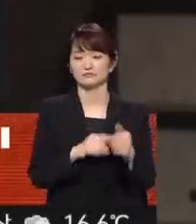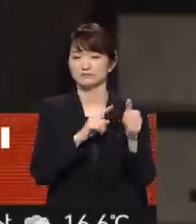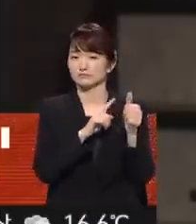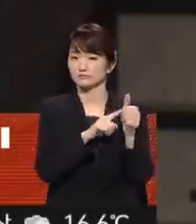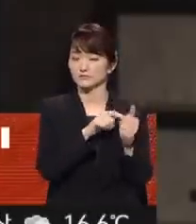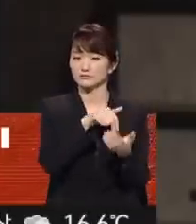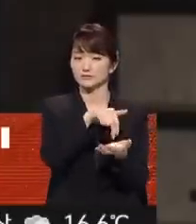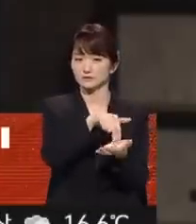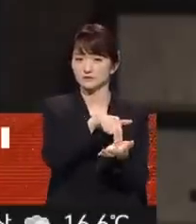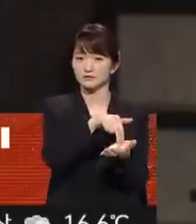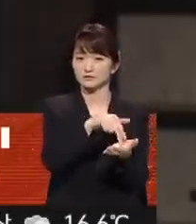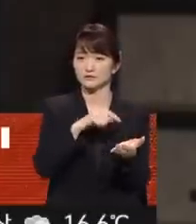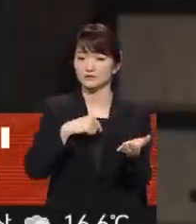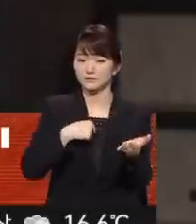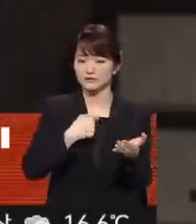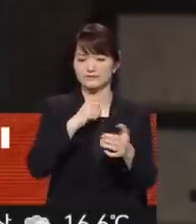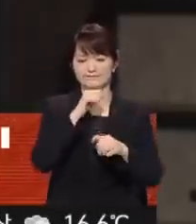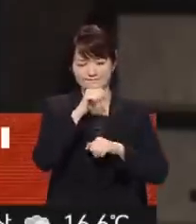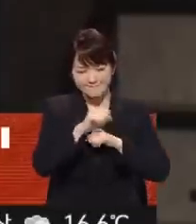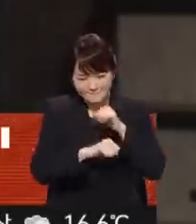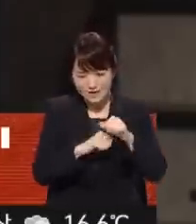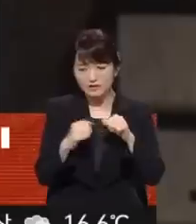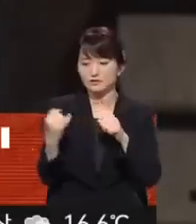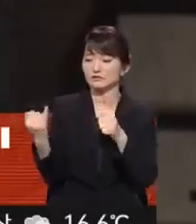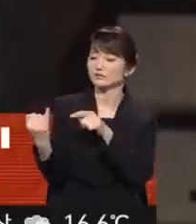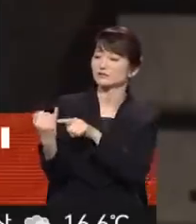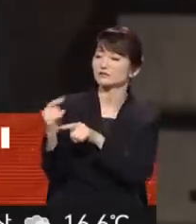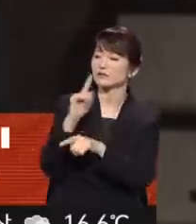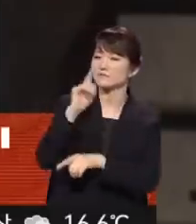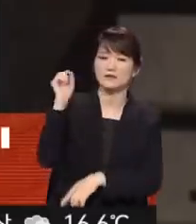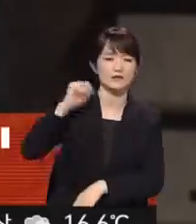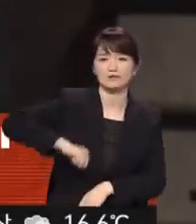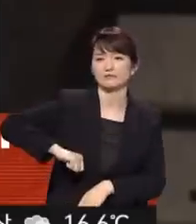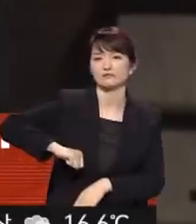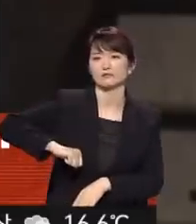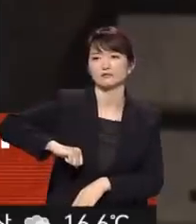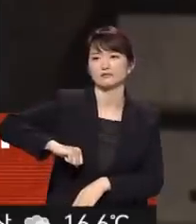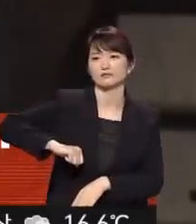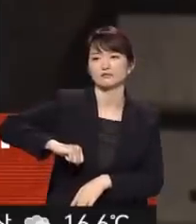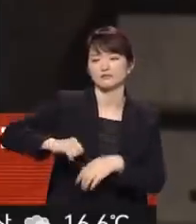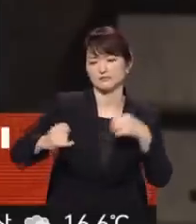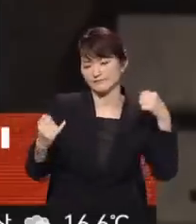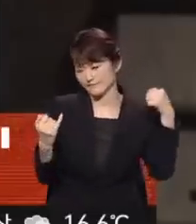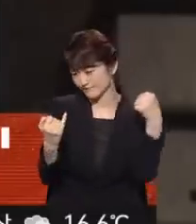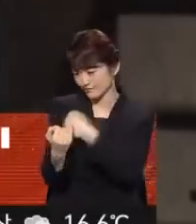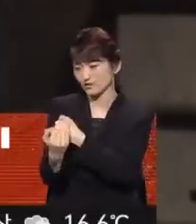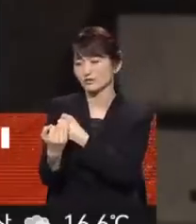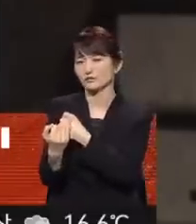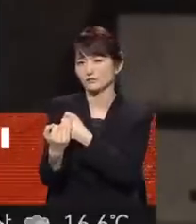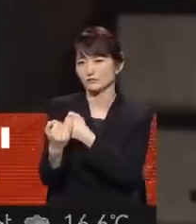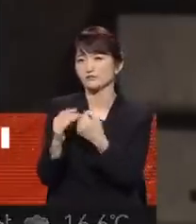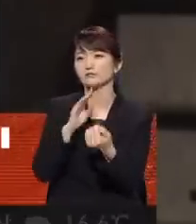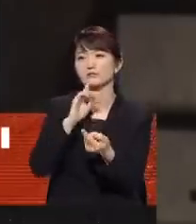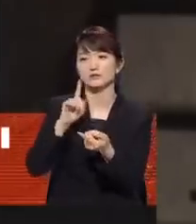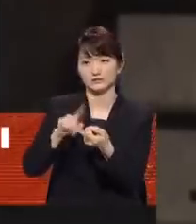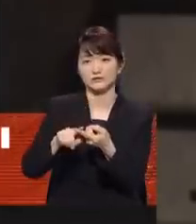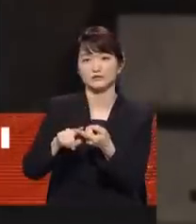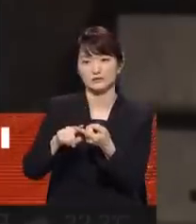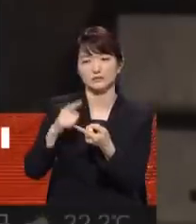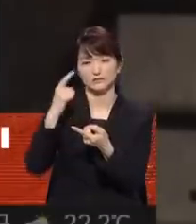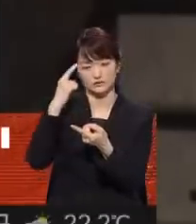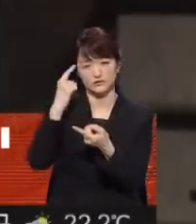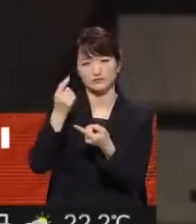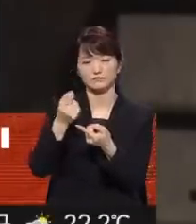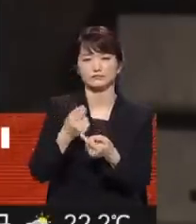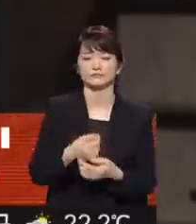남성의 입장에서는 결국 자기 마음대로 그 상대가 말을 안 들을 거 아닙니까? 그러니까 폭력을 갖다가 쓴 것이 당연하다 이렇게 저는 봅니다.